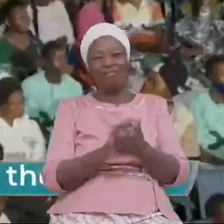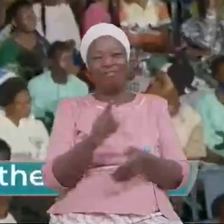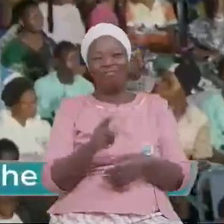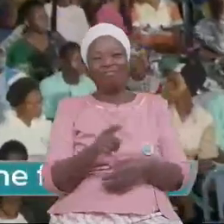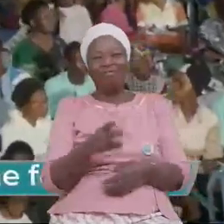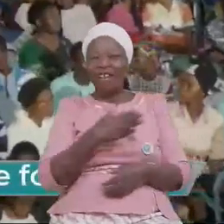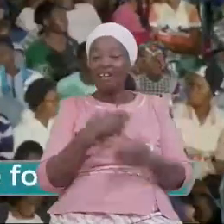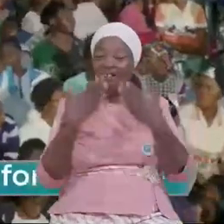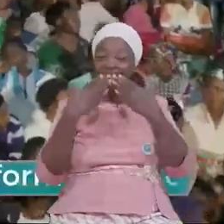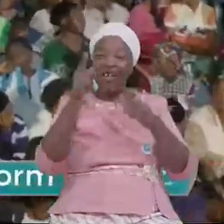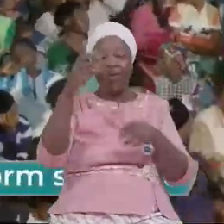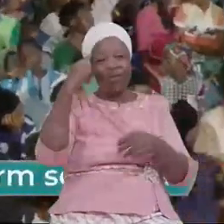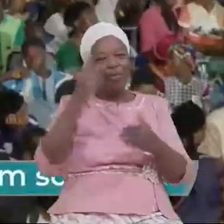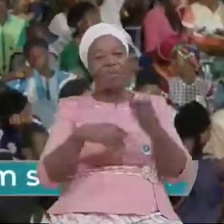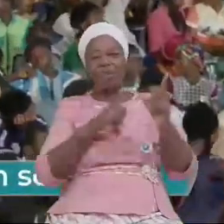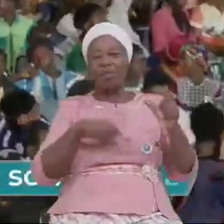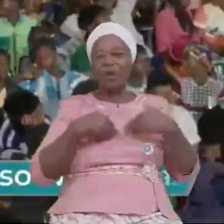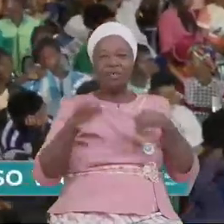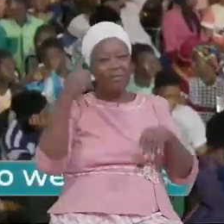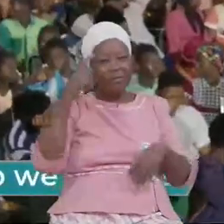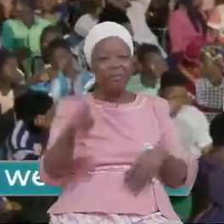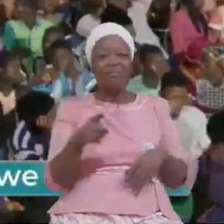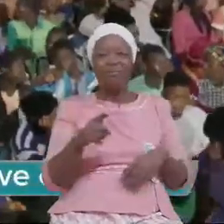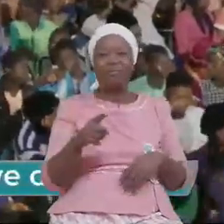Je rends grâce à Dieu pour ce qu'il a fait pour vous.